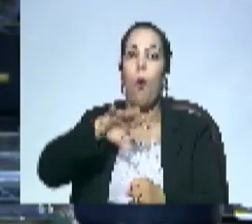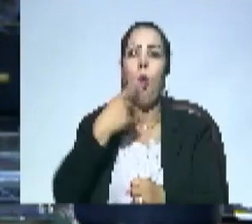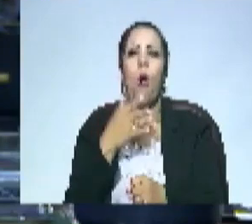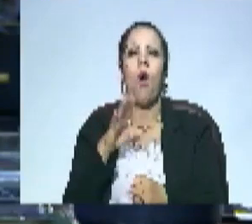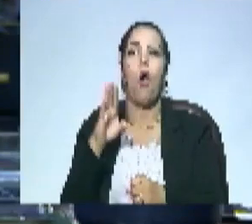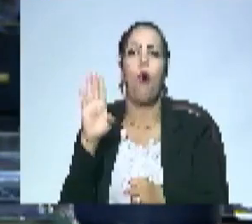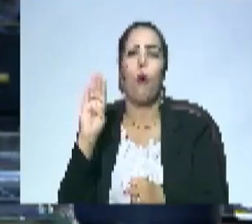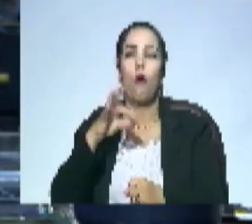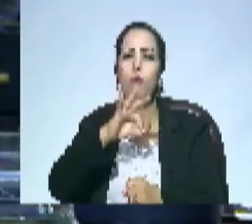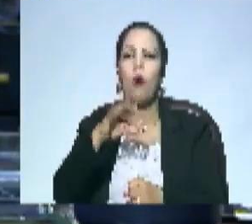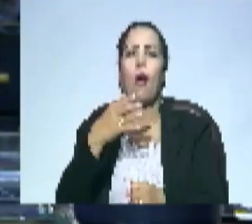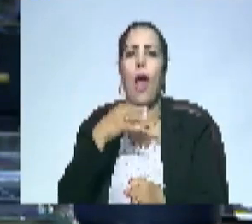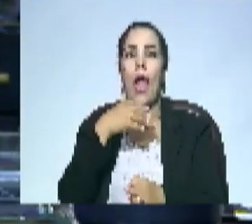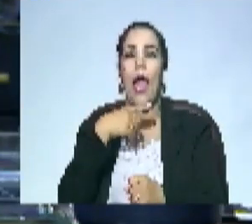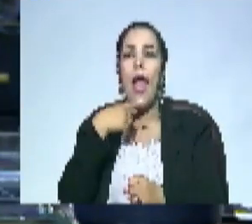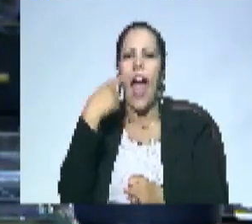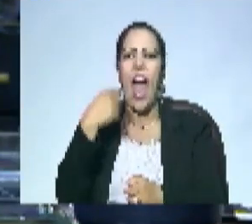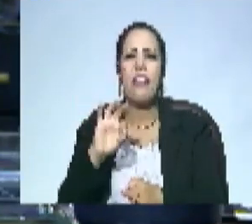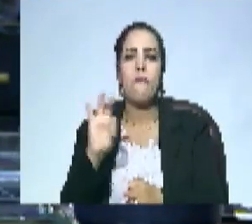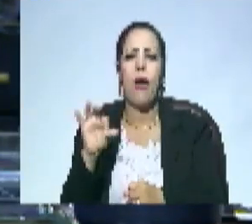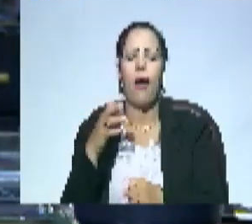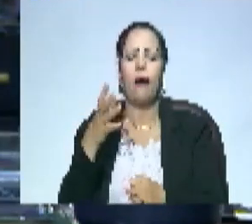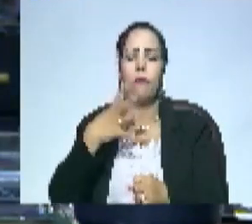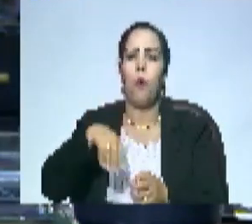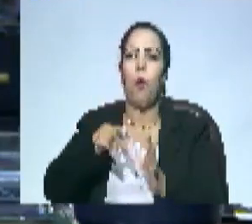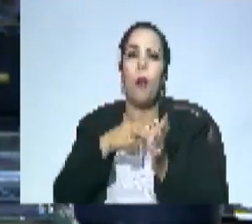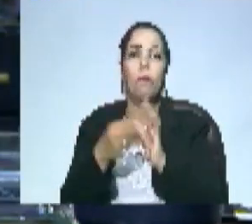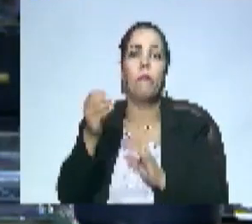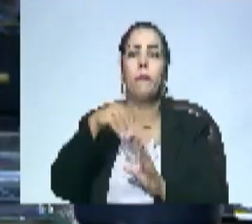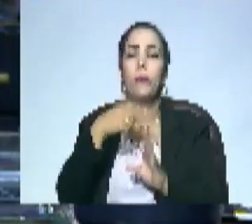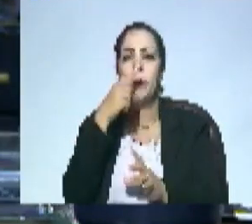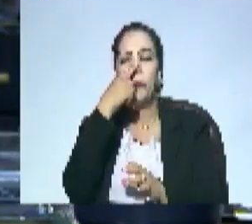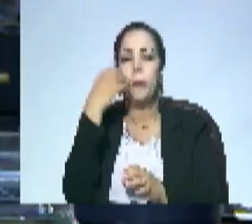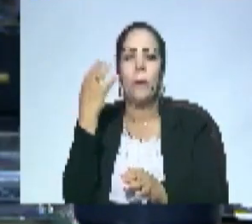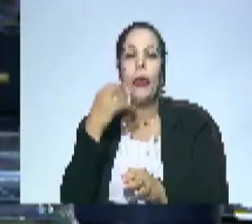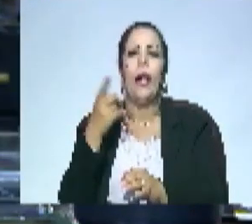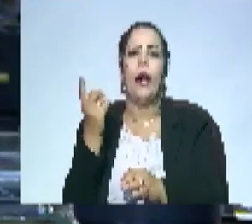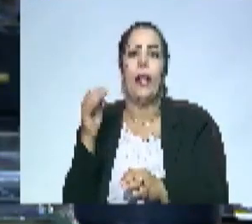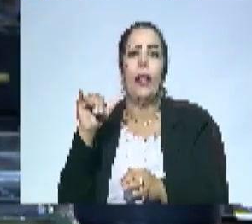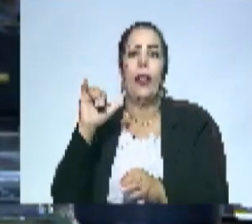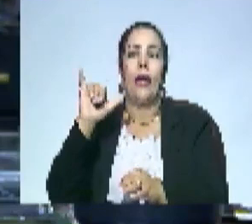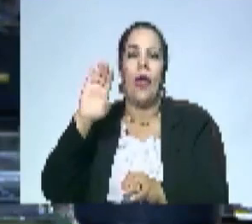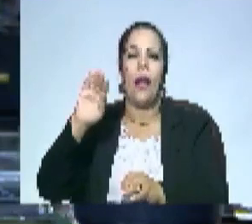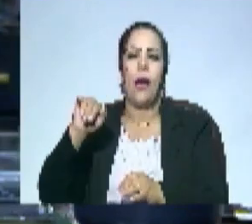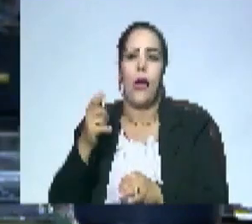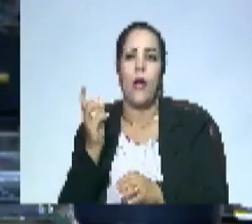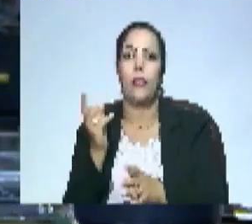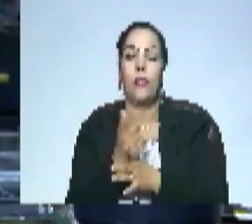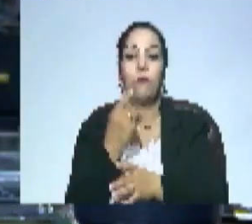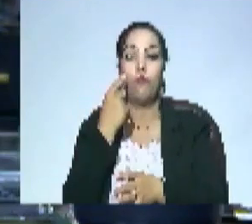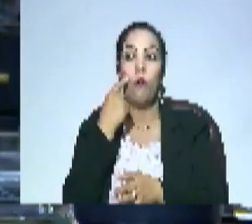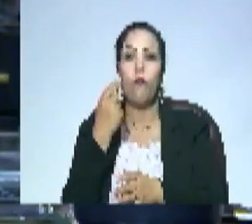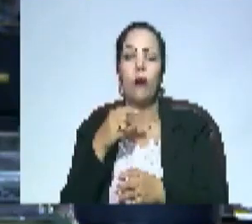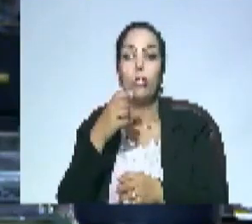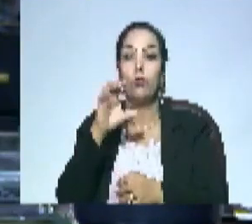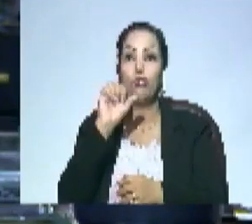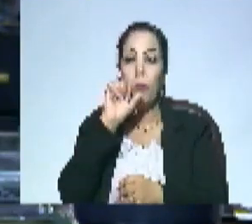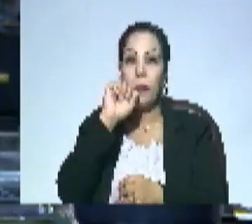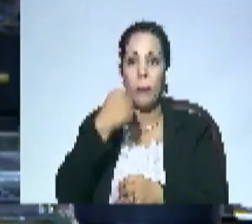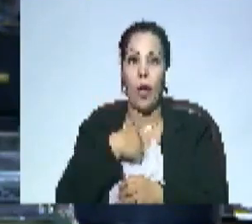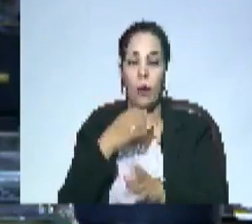الناشفه شويه القرفه وبنحط عليها ريحان معانا صوص الطماطم احنا قلنا بنعمل الطماطم